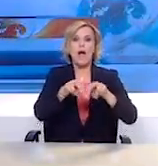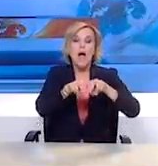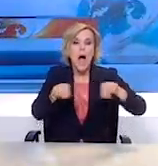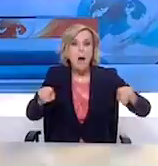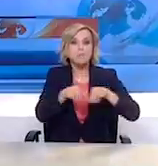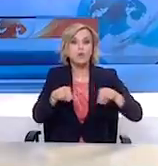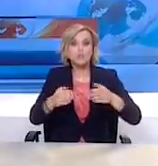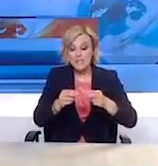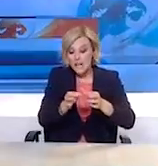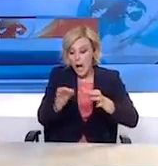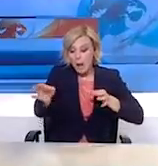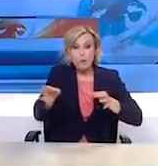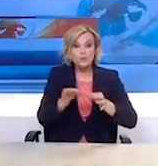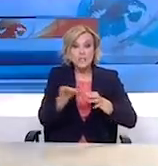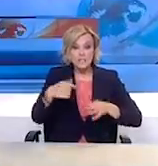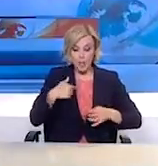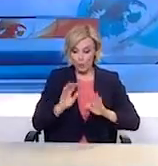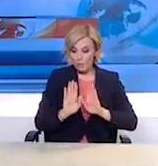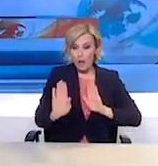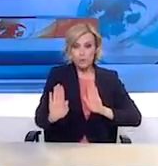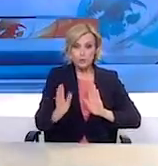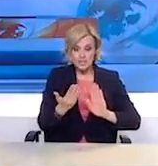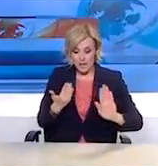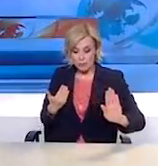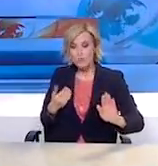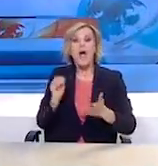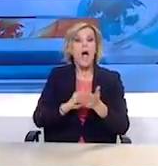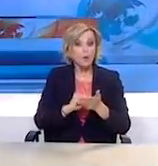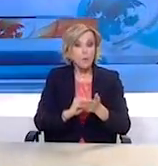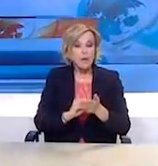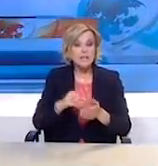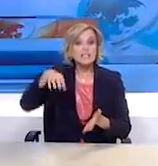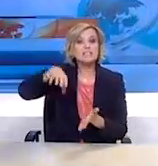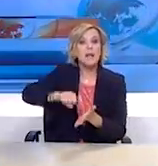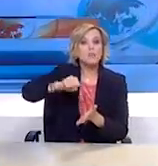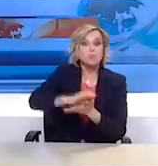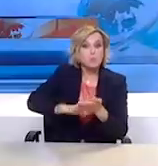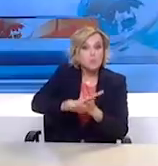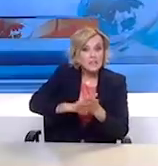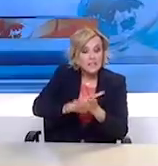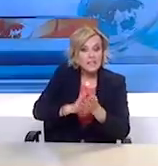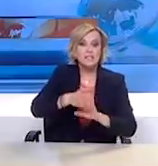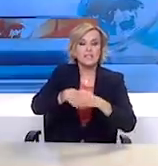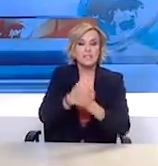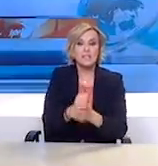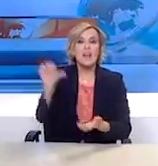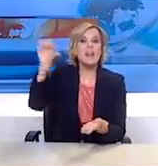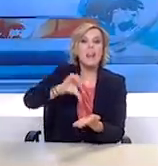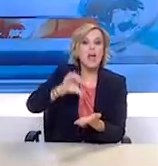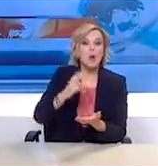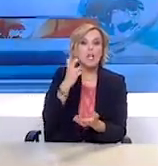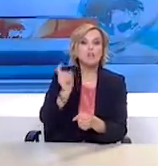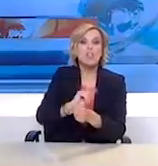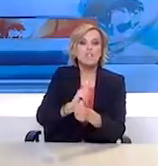πλένουμε συχνά τα χέρια μας είτε με σαπούνι και νερό για 20 έως 30 δευτερόλεπτα, είτε με αντισηπτικό, ειδικά μετά